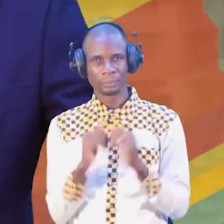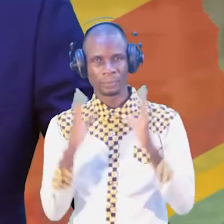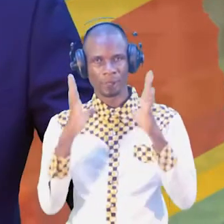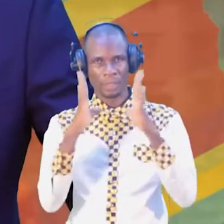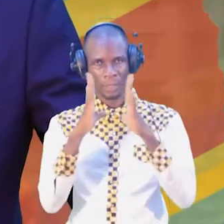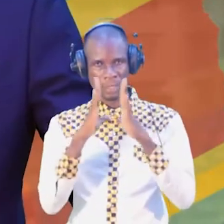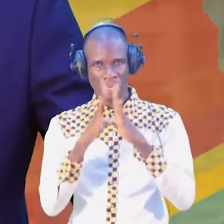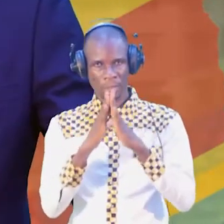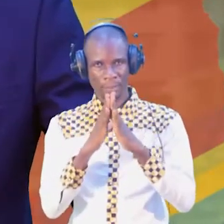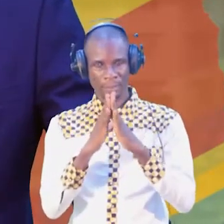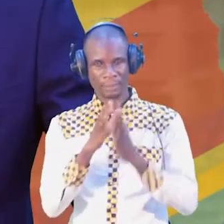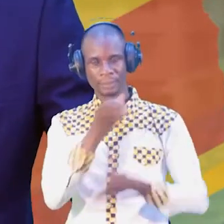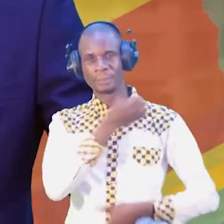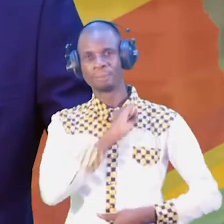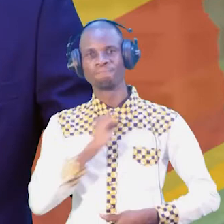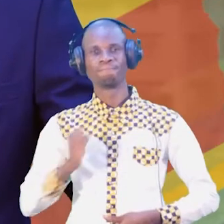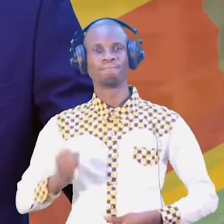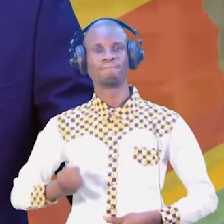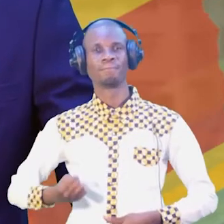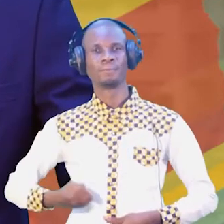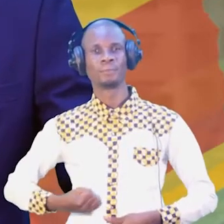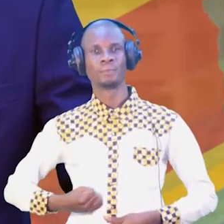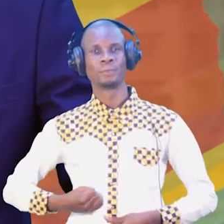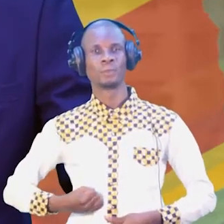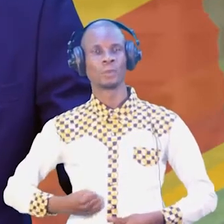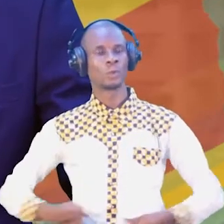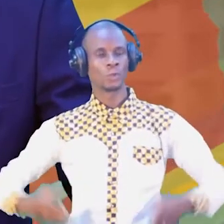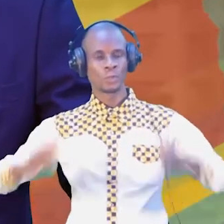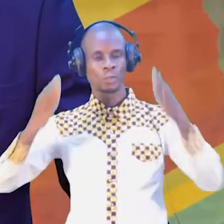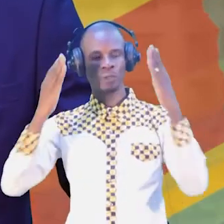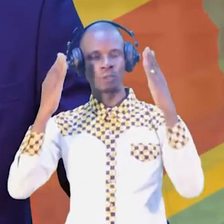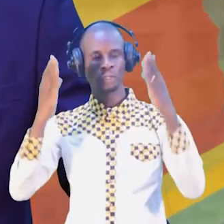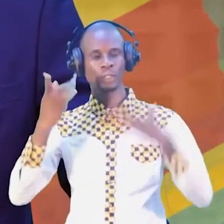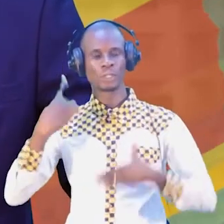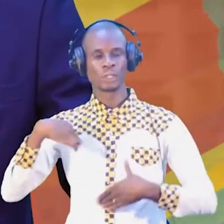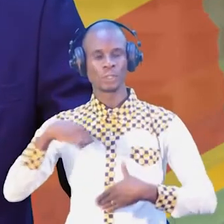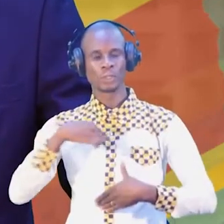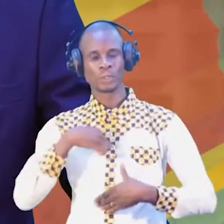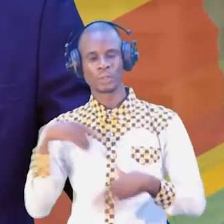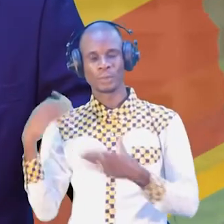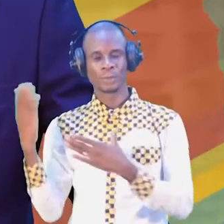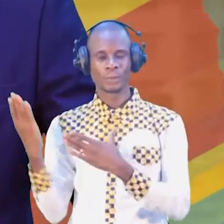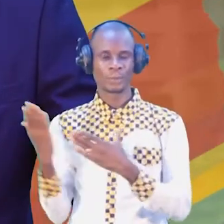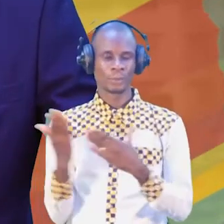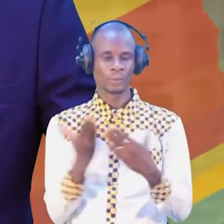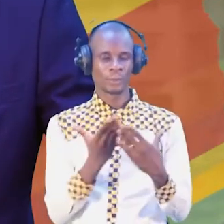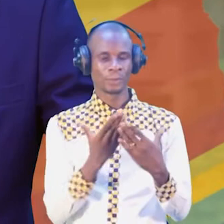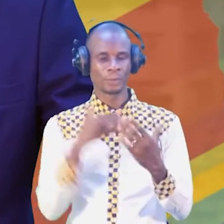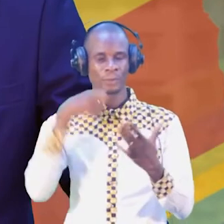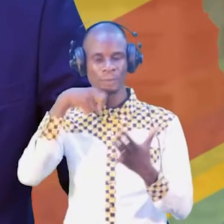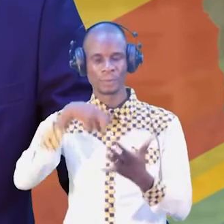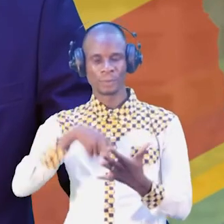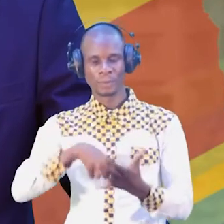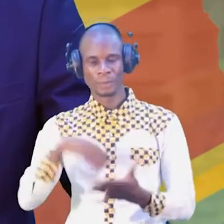Prions le Seigneur. To bondela mkolo. Notre Dieu, Yahweh Nzambe na biso, devant ta